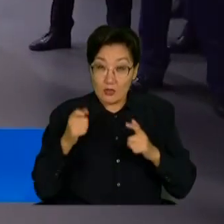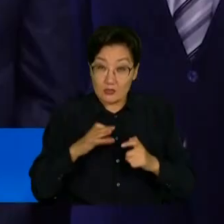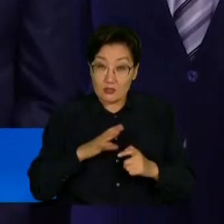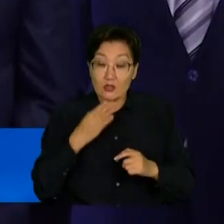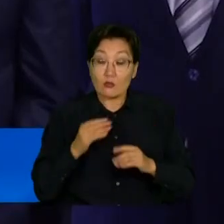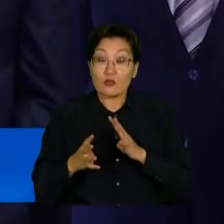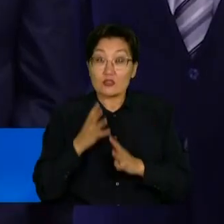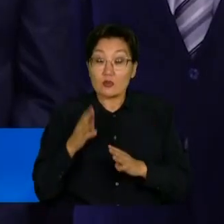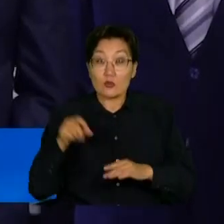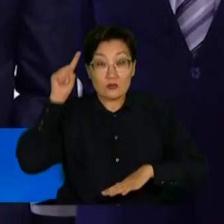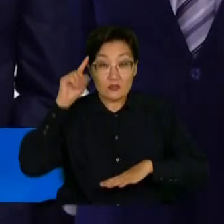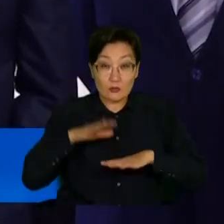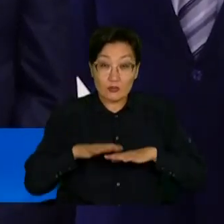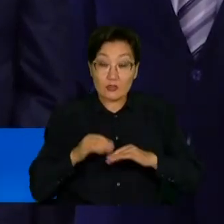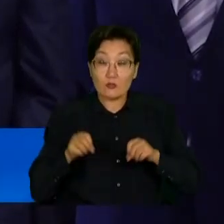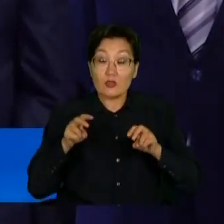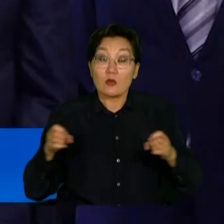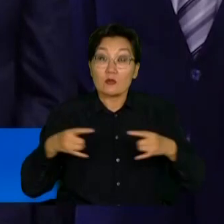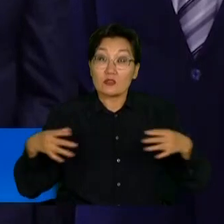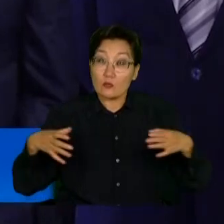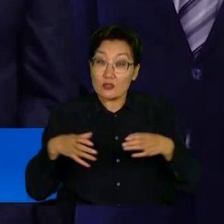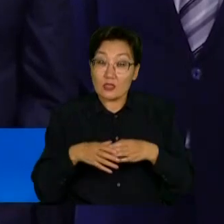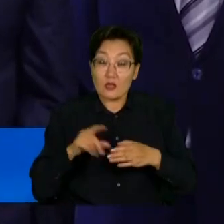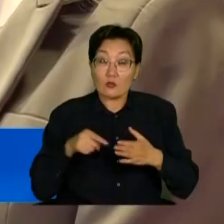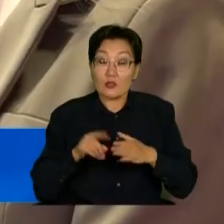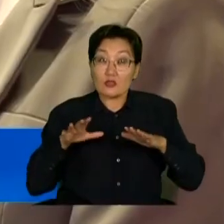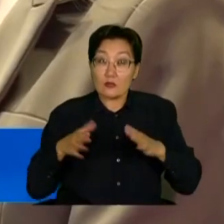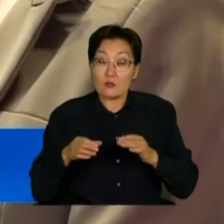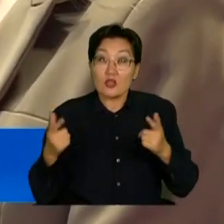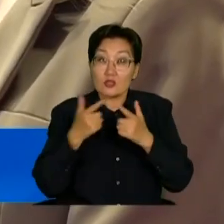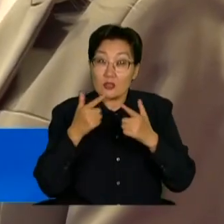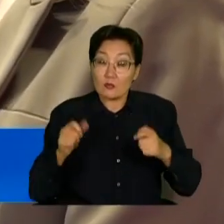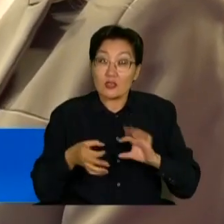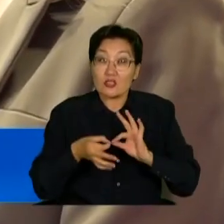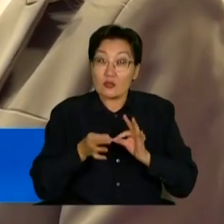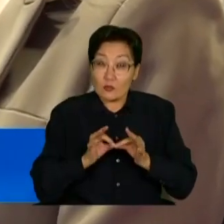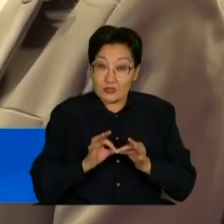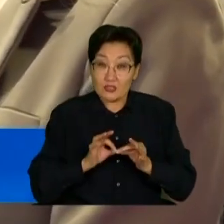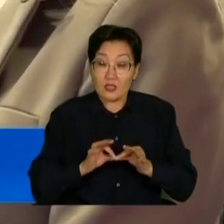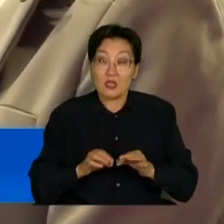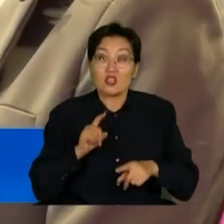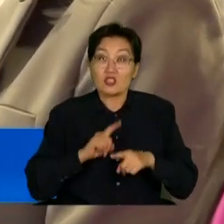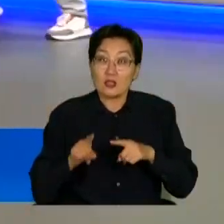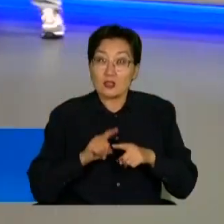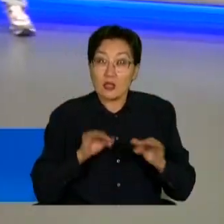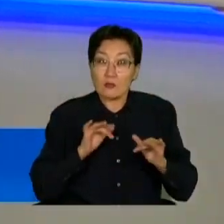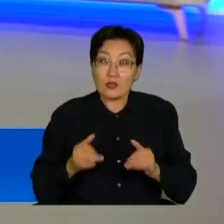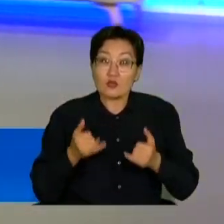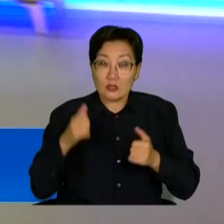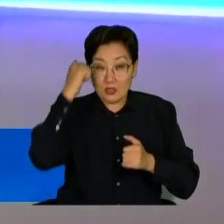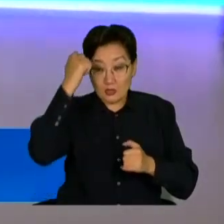Өз кезегінде Ерболат Досаев арна жұмына қаладағы оқиғаларды жариялаудағы жан жақтылық пен жылдамдығы үшін алғысын